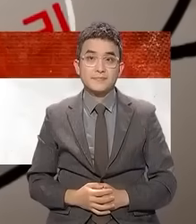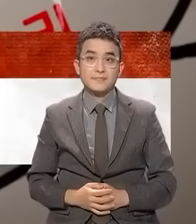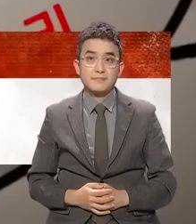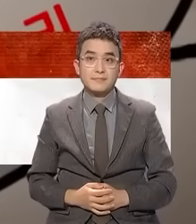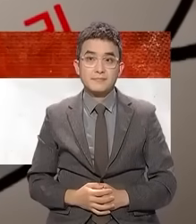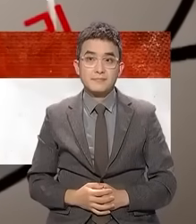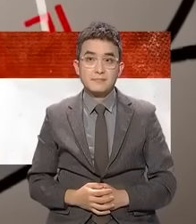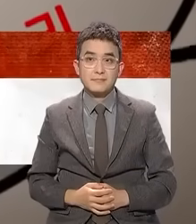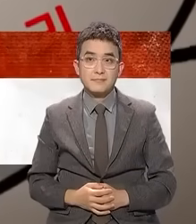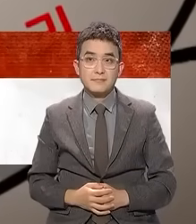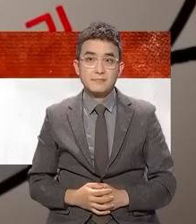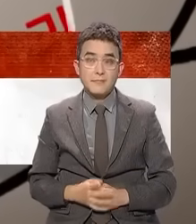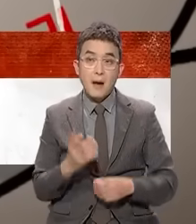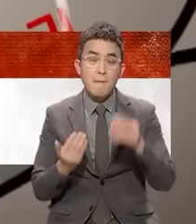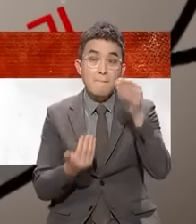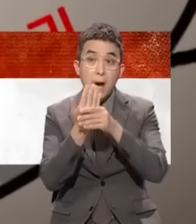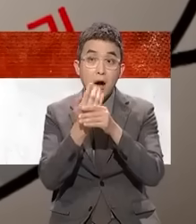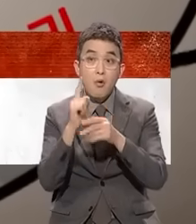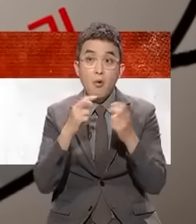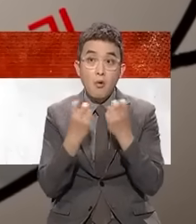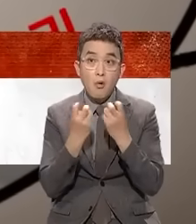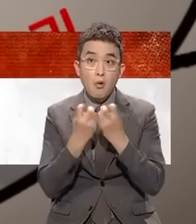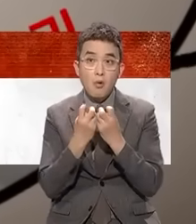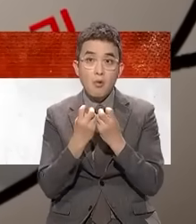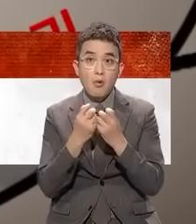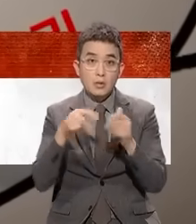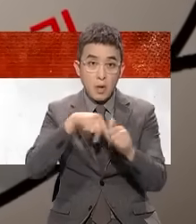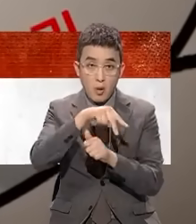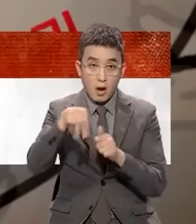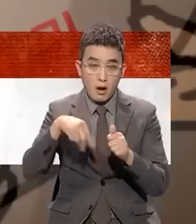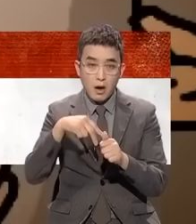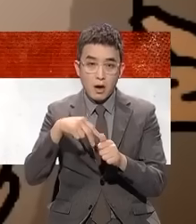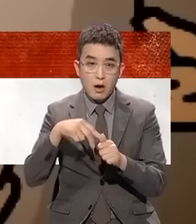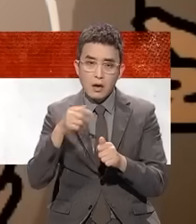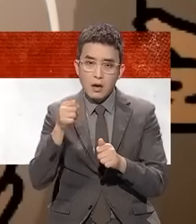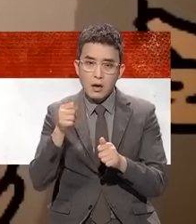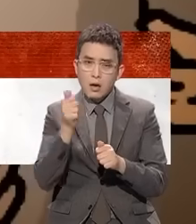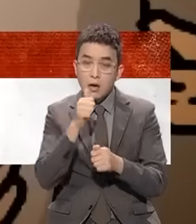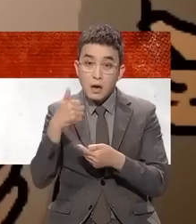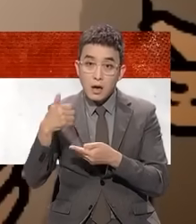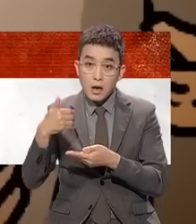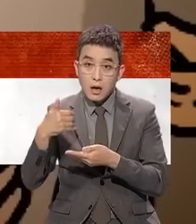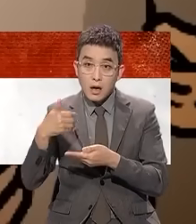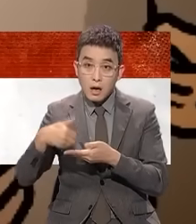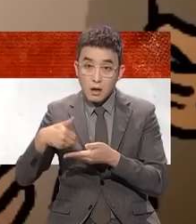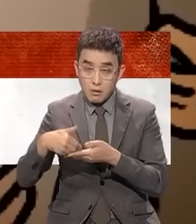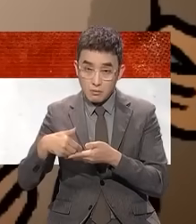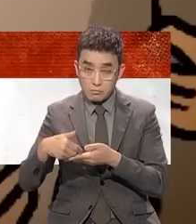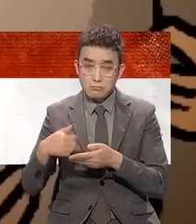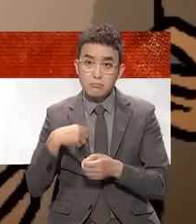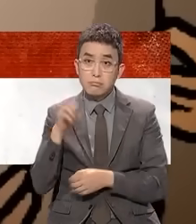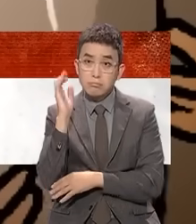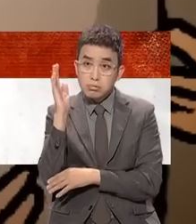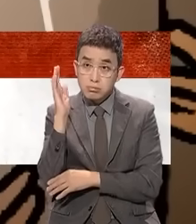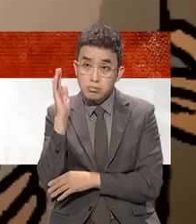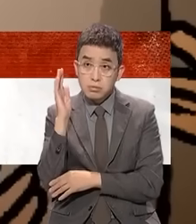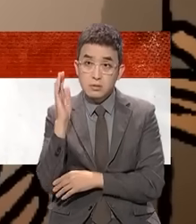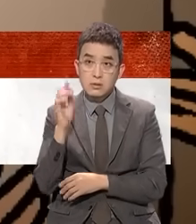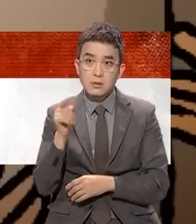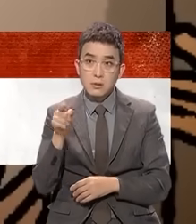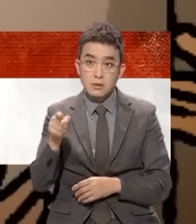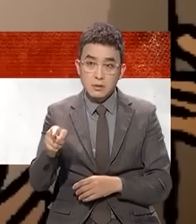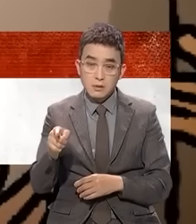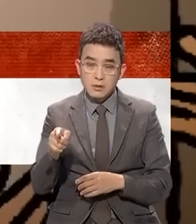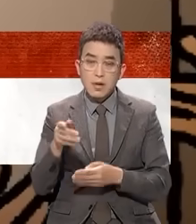어떻게 있었던 일이었는지 자초지종을 네. 얘기 좀 해달라고 얘기를 하니까 알바였는데 그날 뭐 직원이 바쁘고